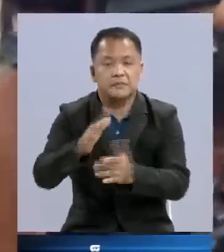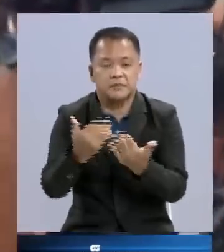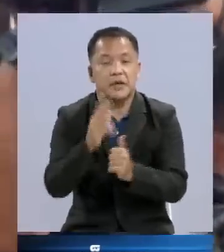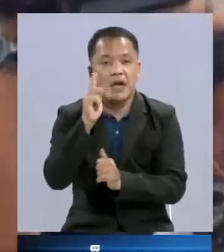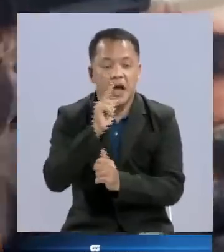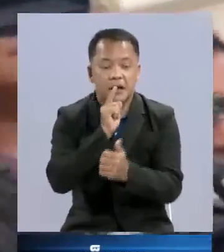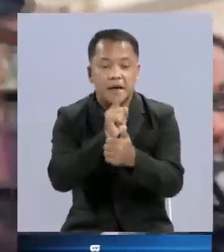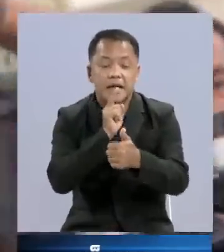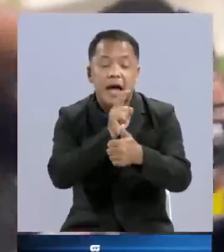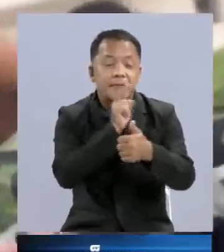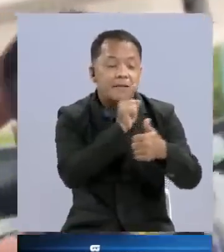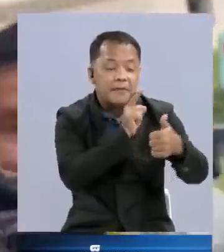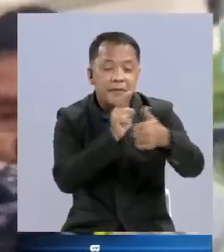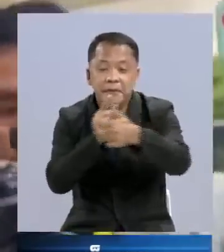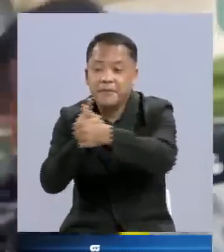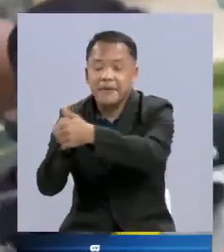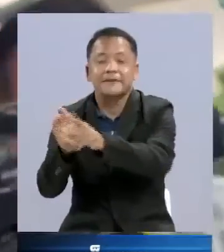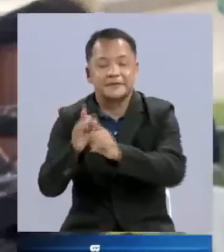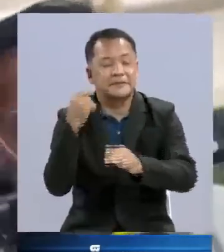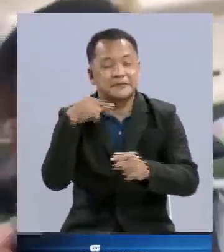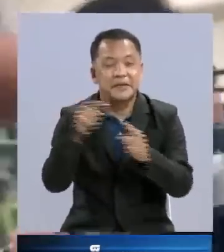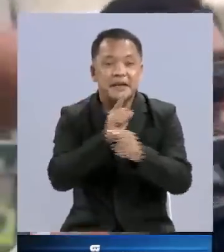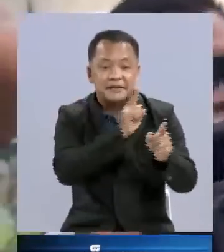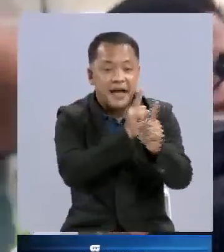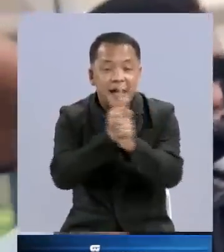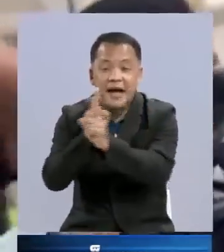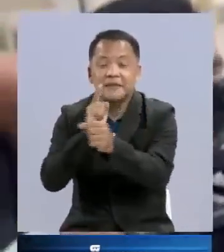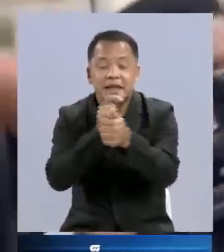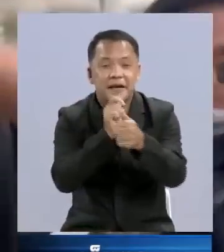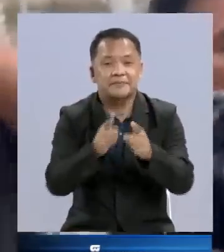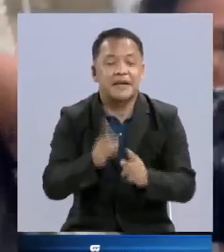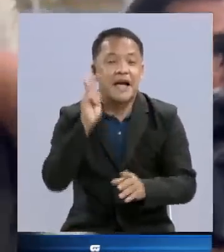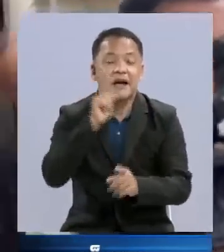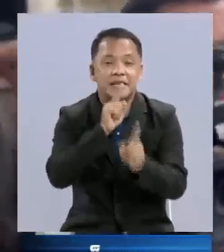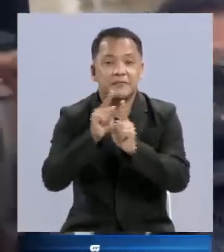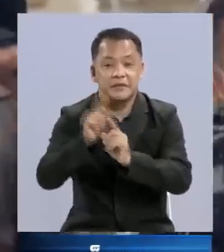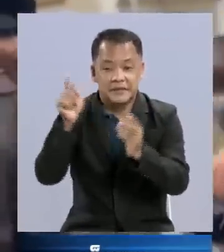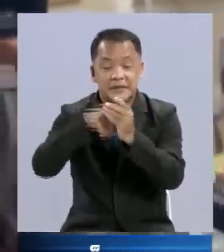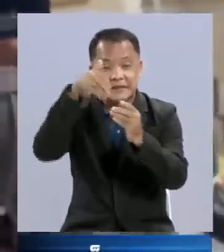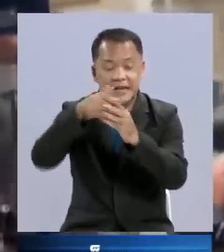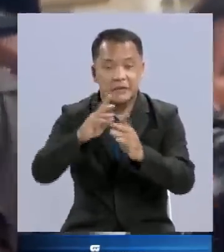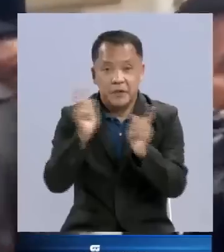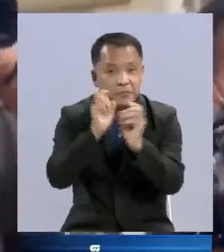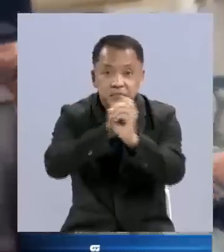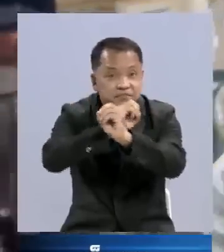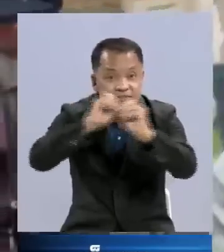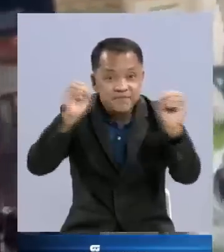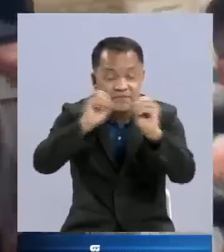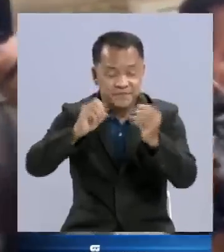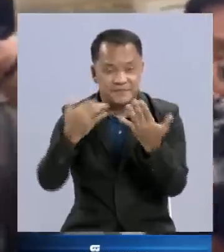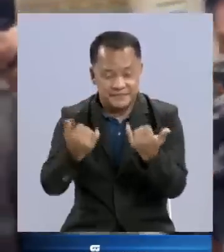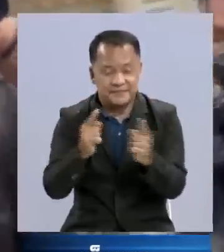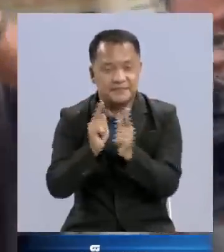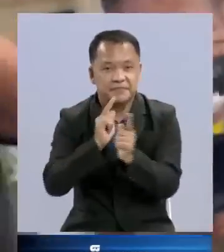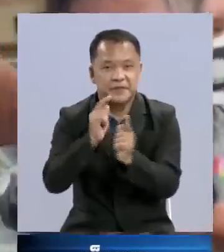วที่เดินไล่ถามเดินตามแบบถามแบบ ครั้งแรกหลังเลือกตั้งนะ ไม่ได้เจอเลยอ่ะคุณอนุทินก็